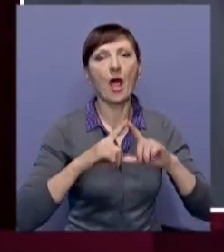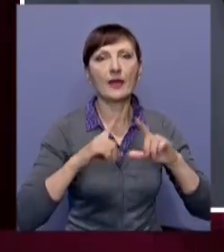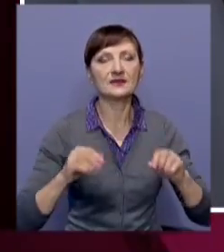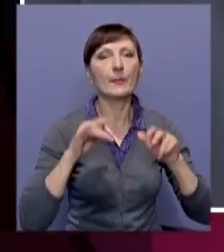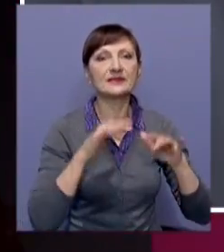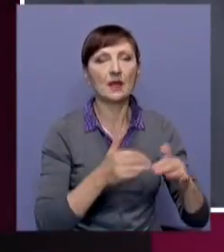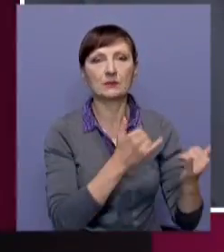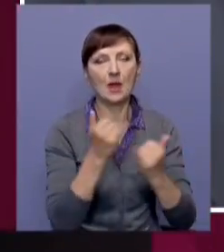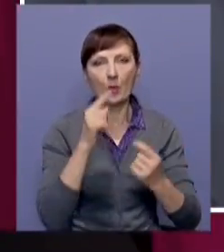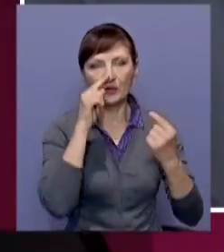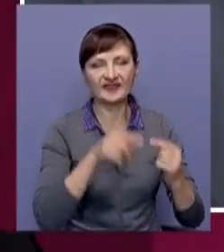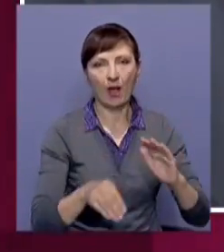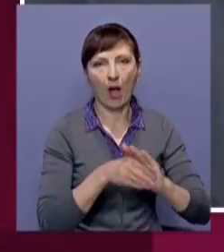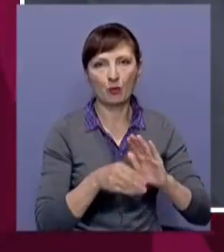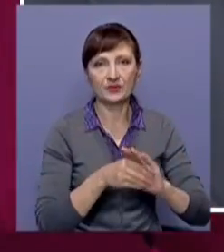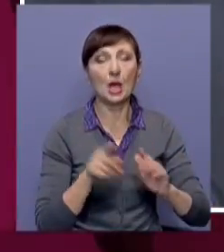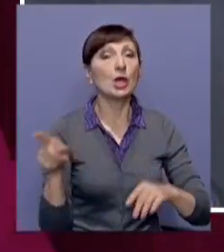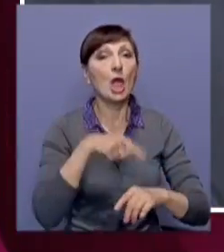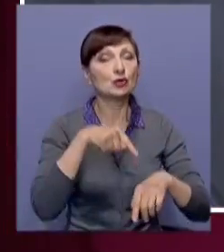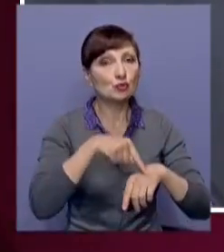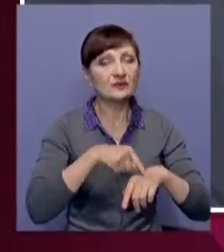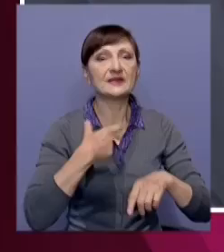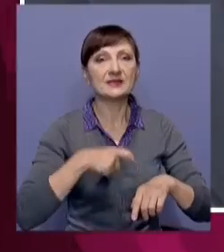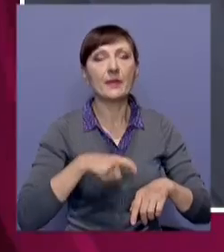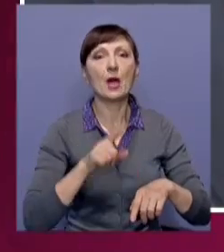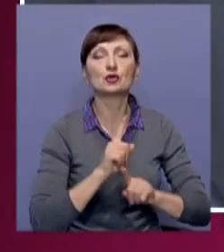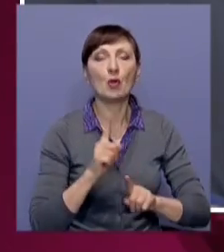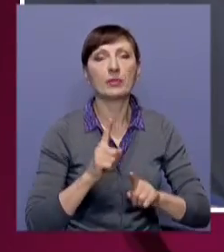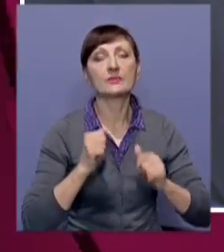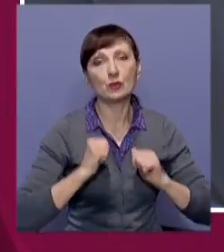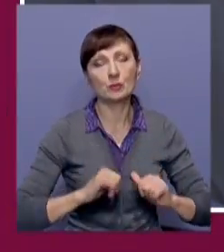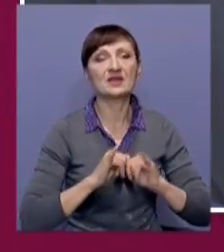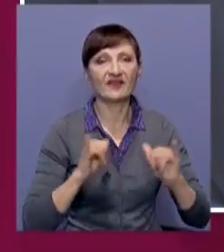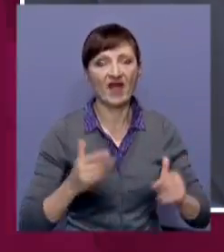по делам госслужбы и противодействия коррупции. И чувствовали себя защищенными и свободно развивали свой бизнес.